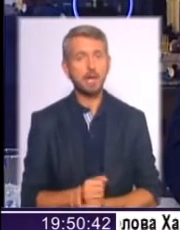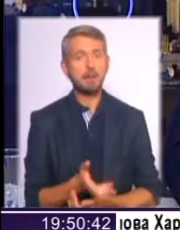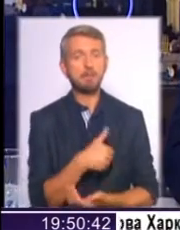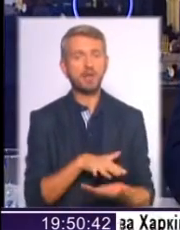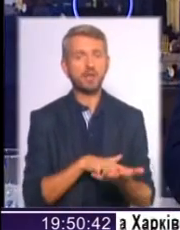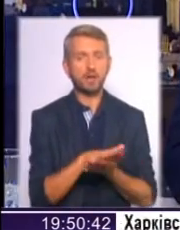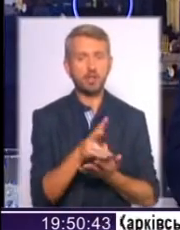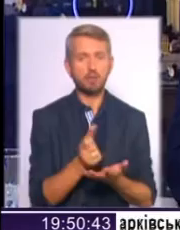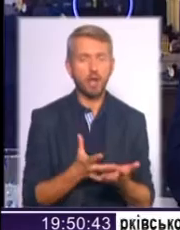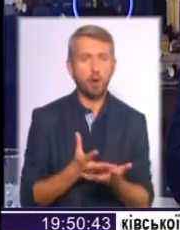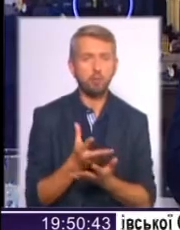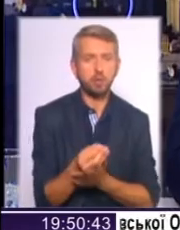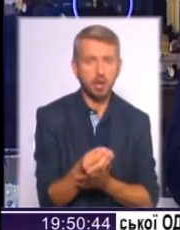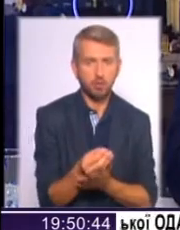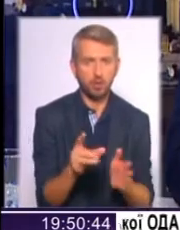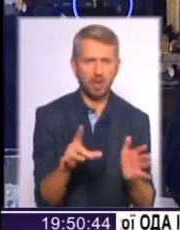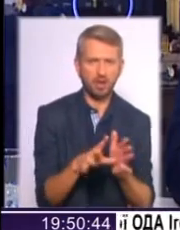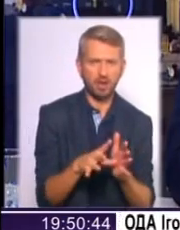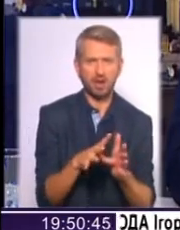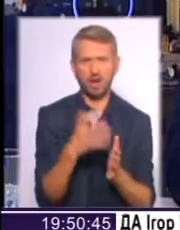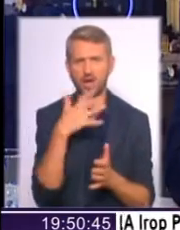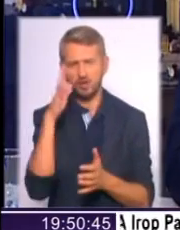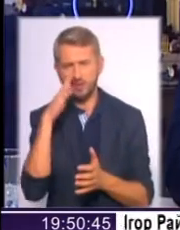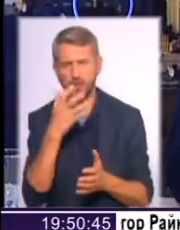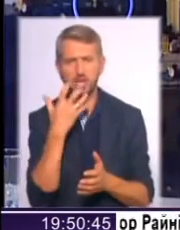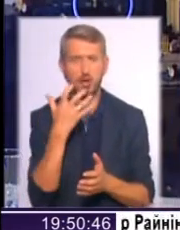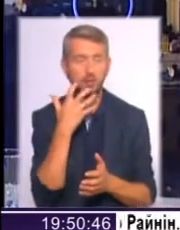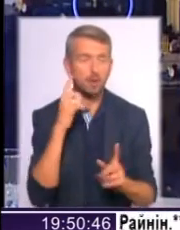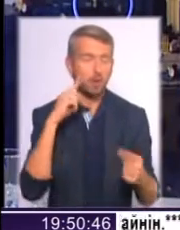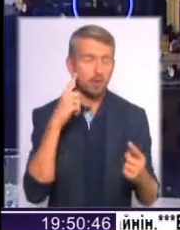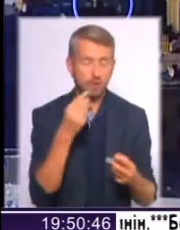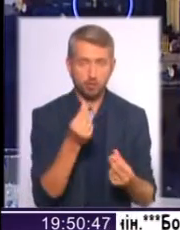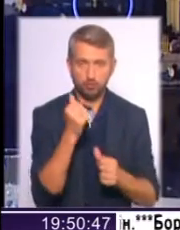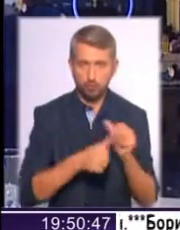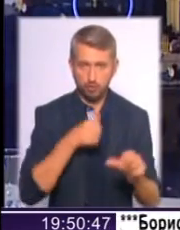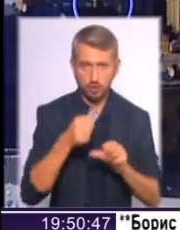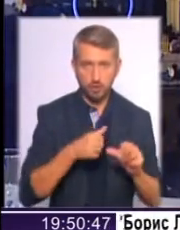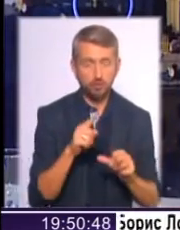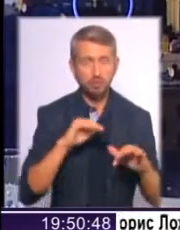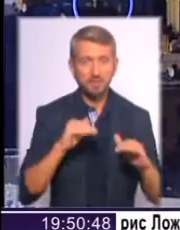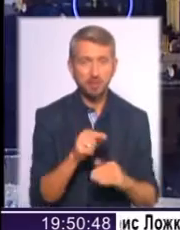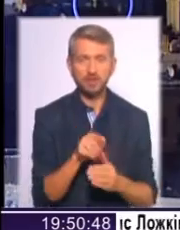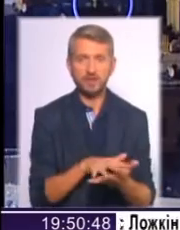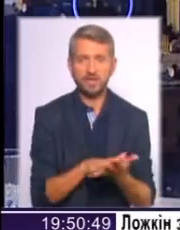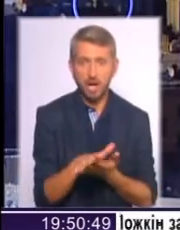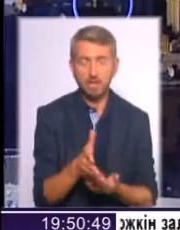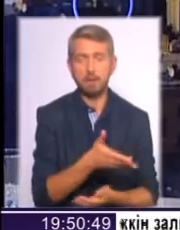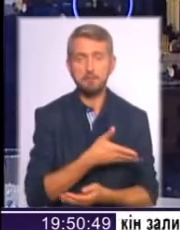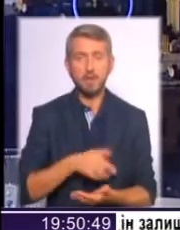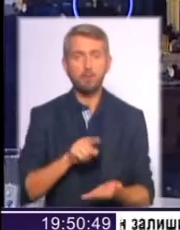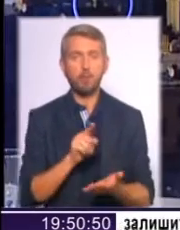витрачаємо на оплату енергоресурсів щороку колосальні гроші, і для того, щоб зменшити ці витрати, ми саме от